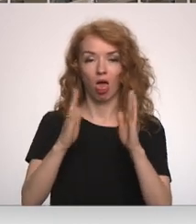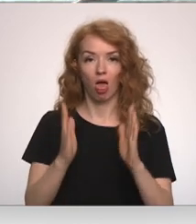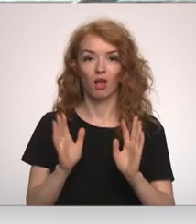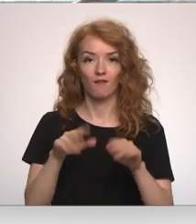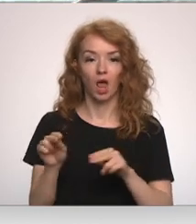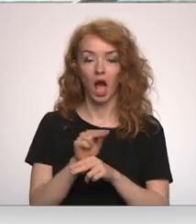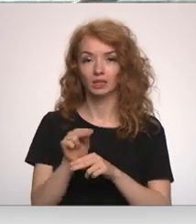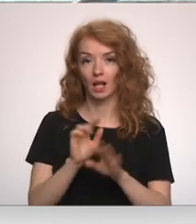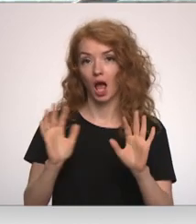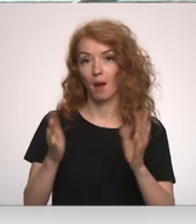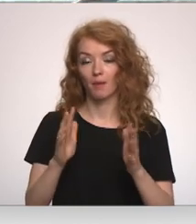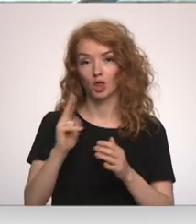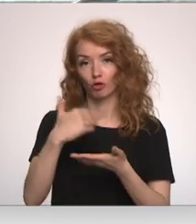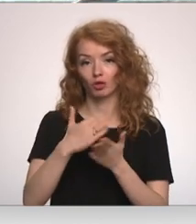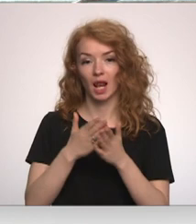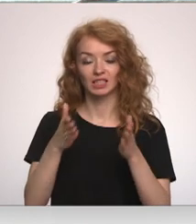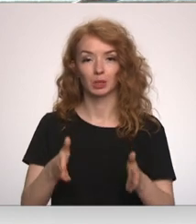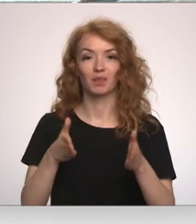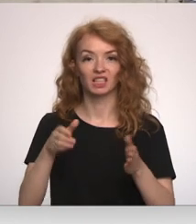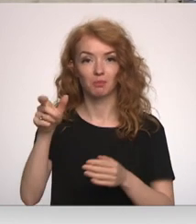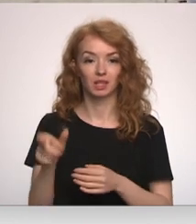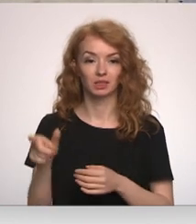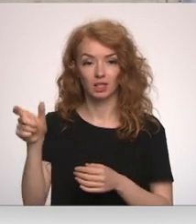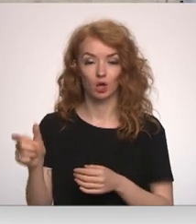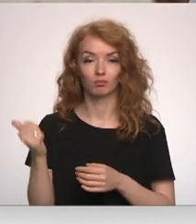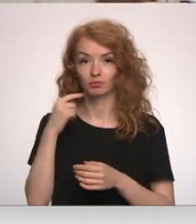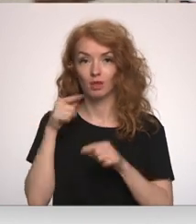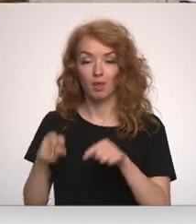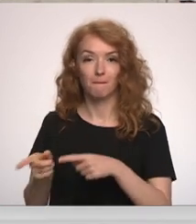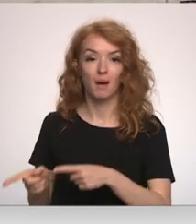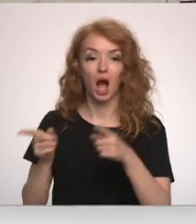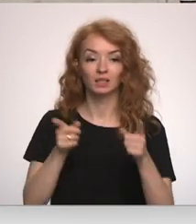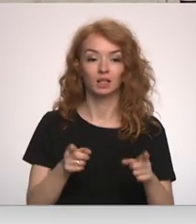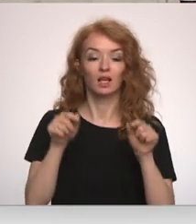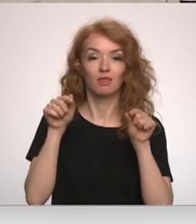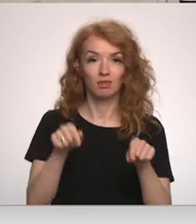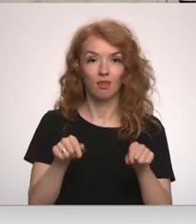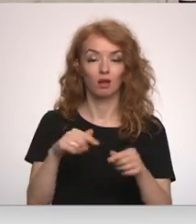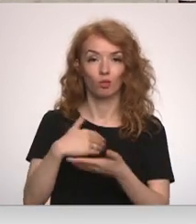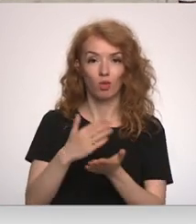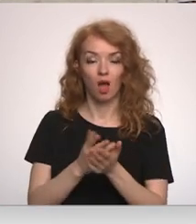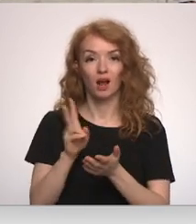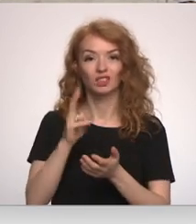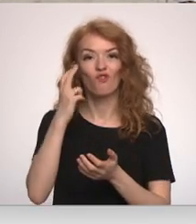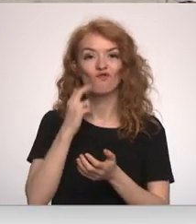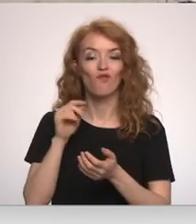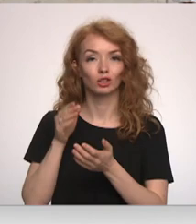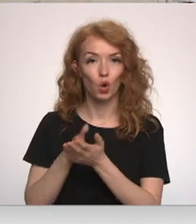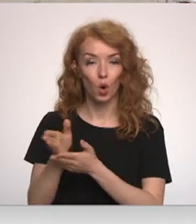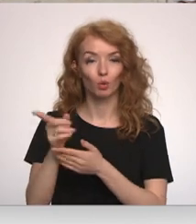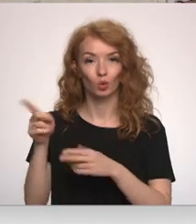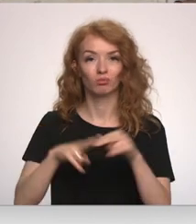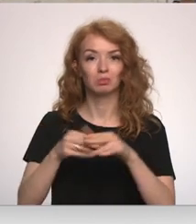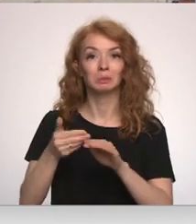varēs ārstēties aptuveni trešdaļa slimnīcas pacientu. Un šeit pacelsies tās tutuvenības, kas atrodas vecajos korpusos, kur vēl būvēti